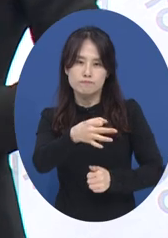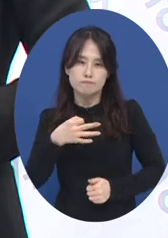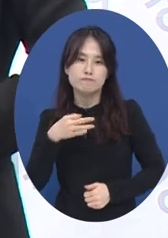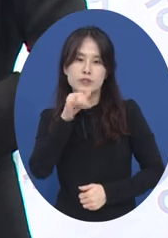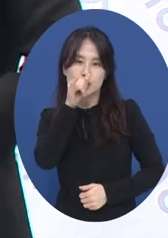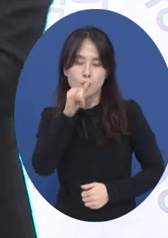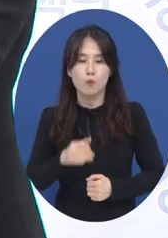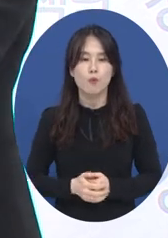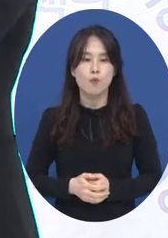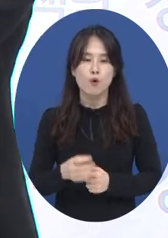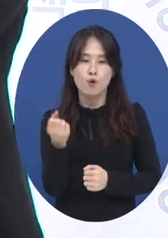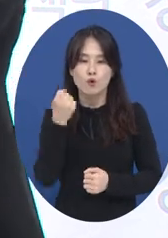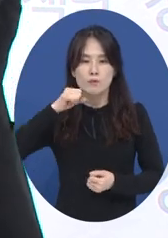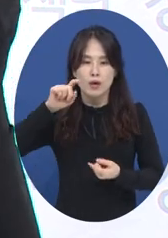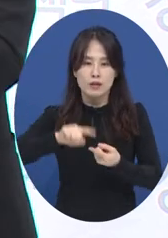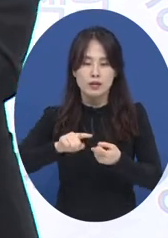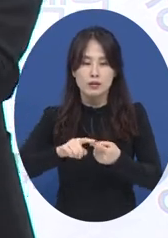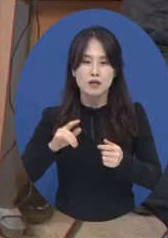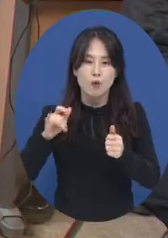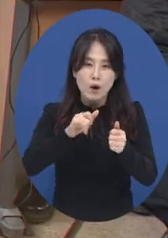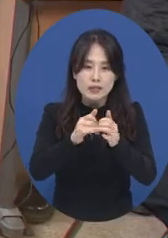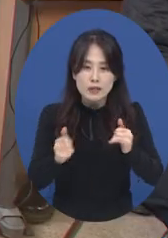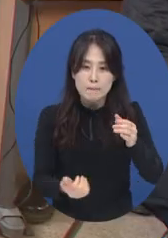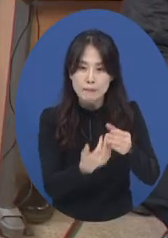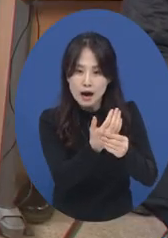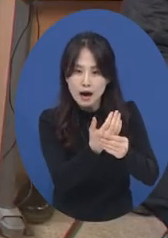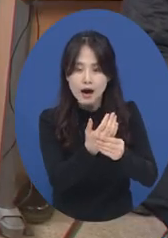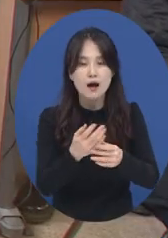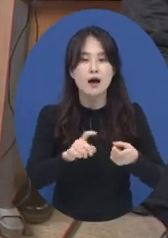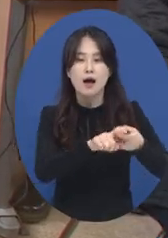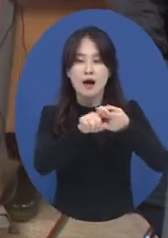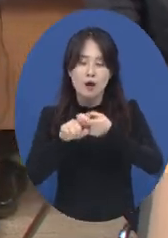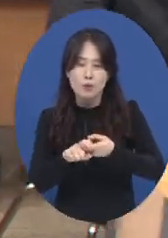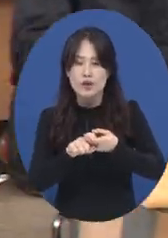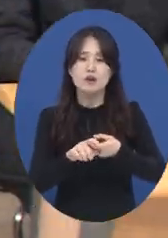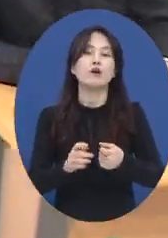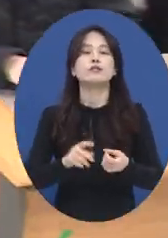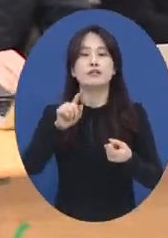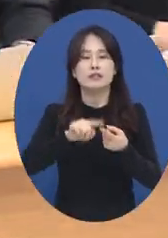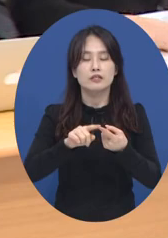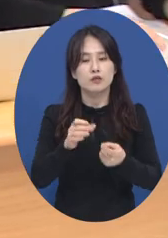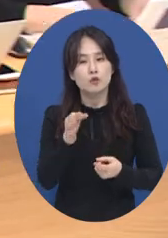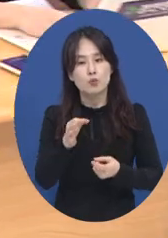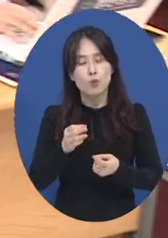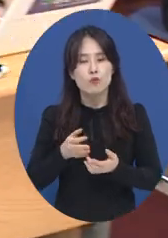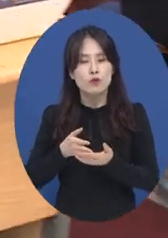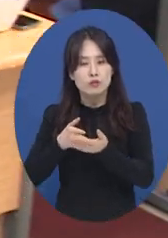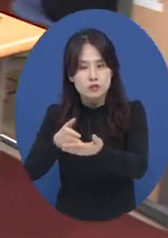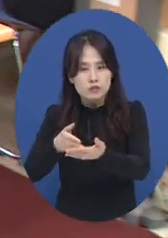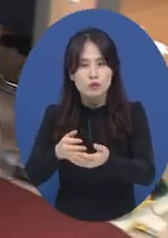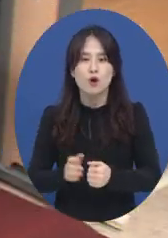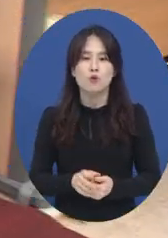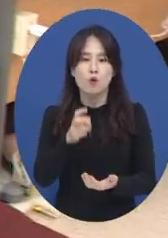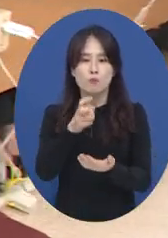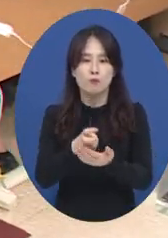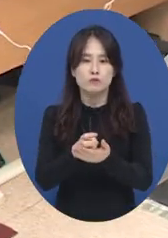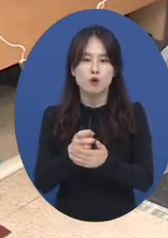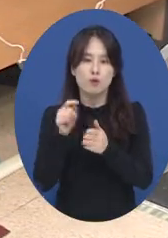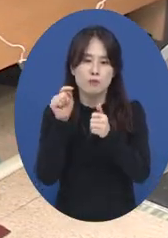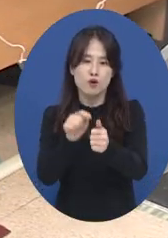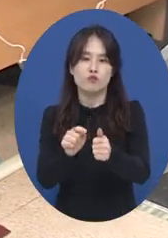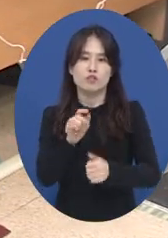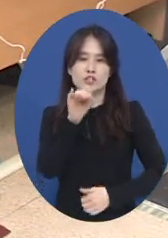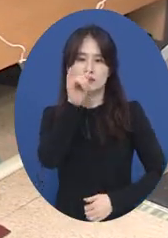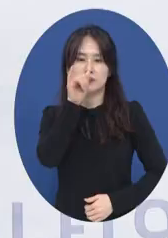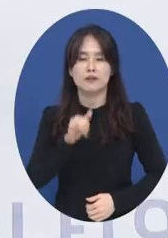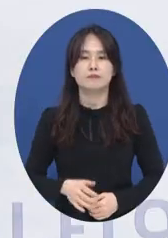있고 위반에 따른 확진자가 발생하면 관련 방역비에 대한 구상권 청구 등 법적 조치도 취할